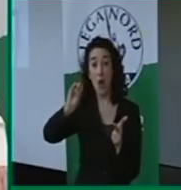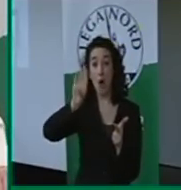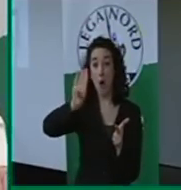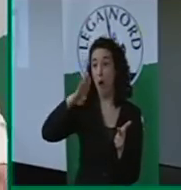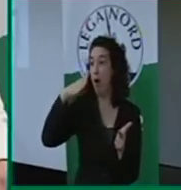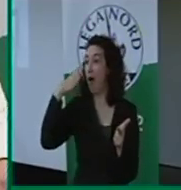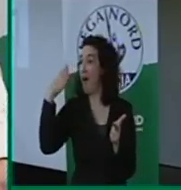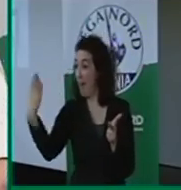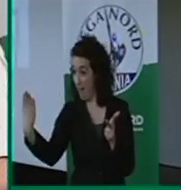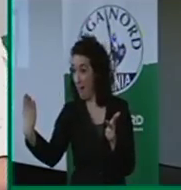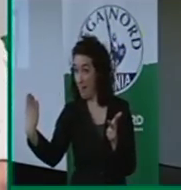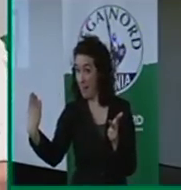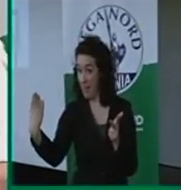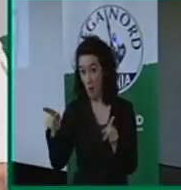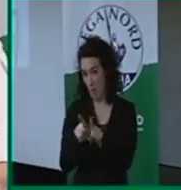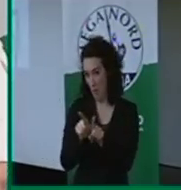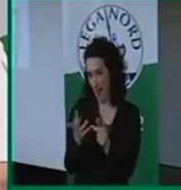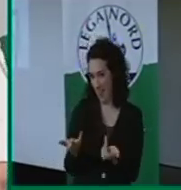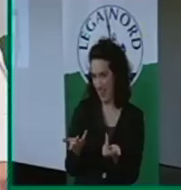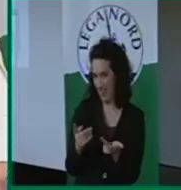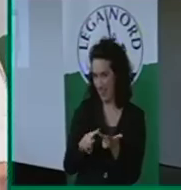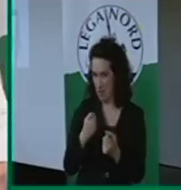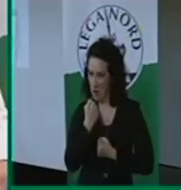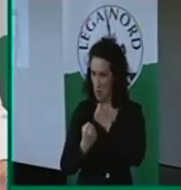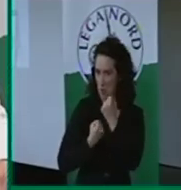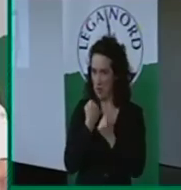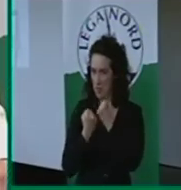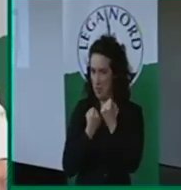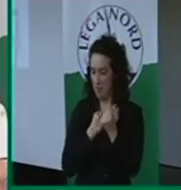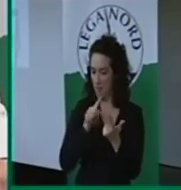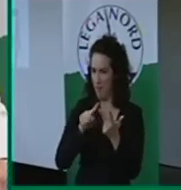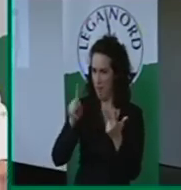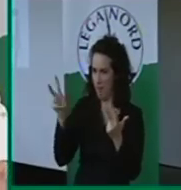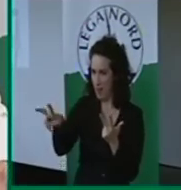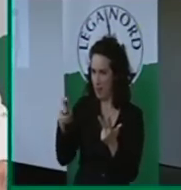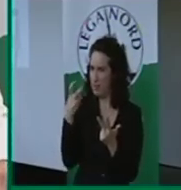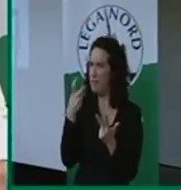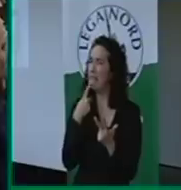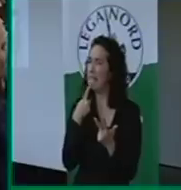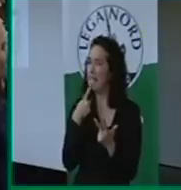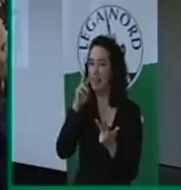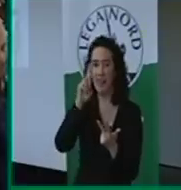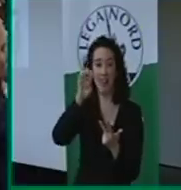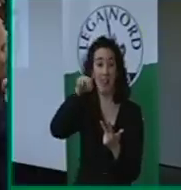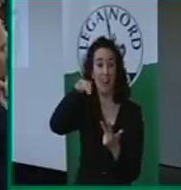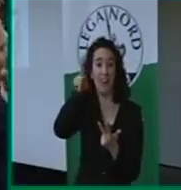il consenso lo portano tutti alla stessa Fonte lo portano tutti dallaa stessa parte e han trovato questo qua a Firenze e han trovato questo qua